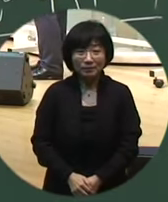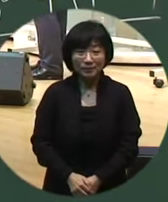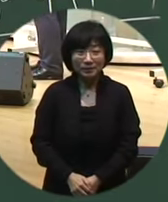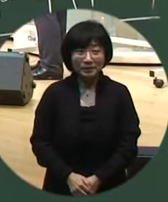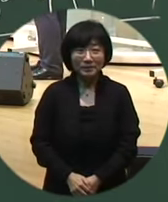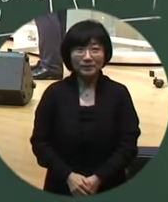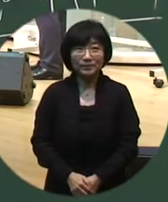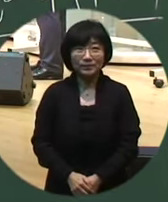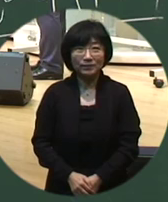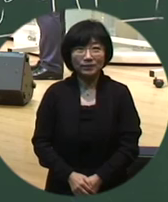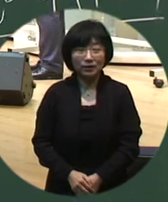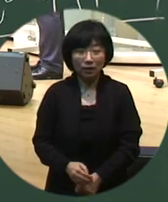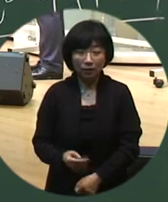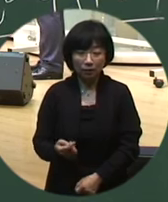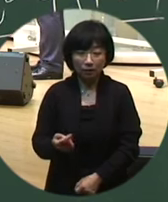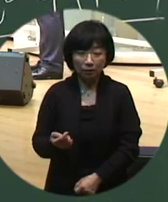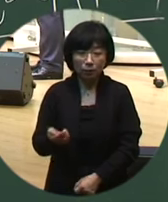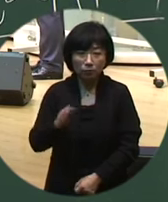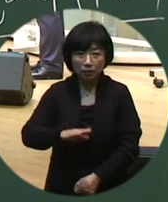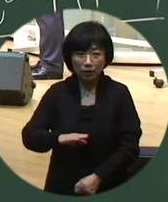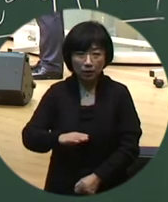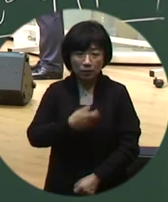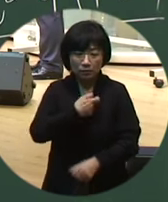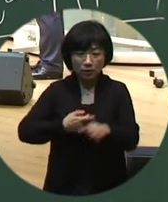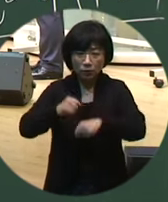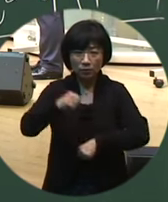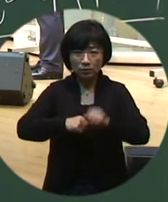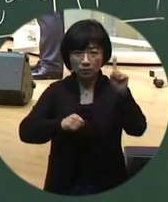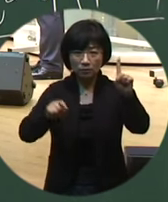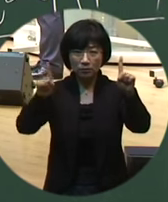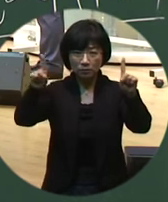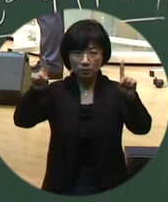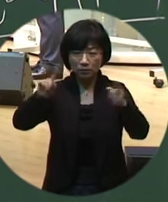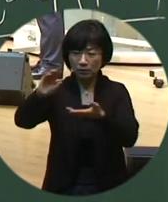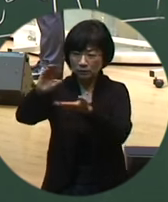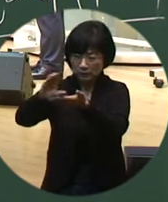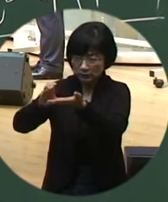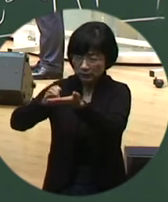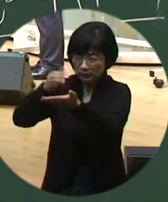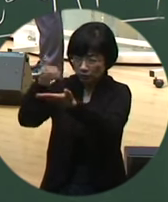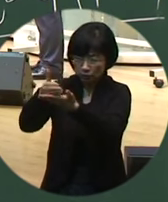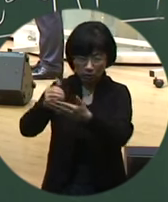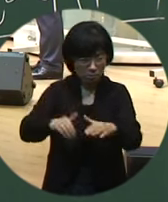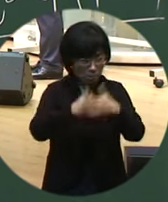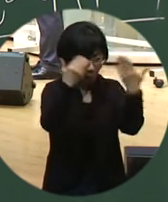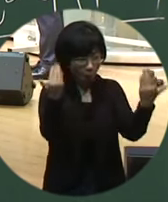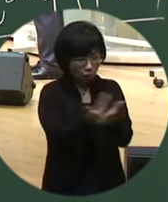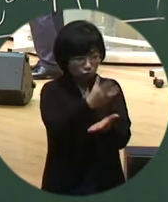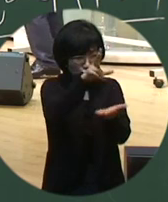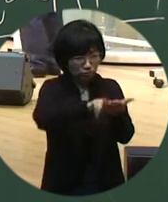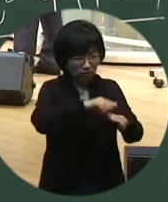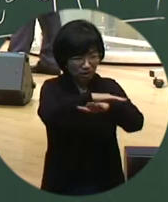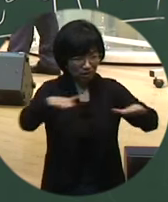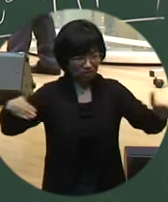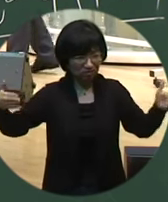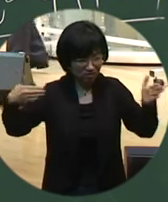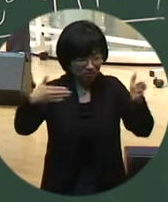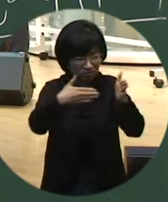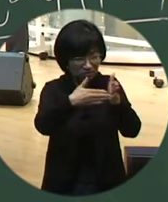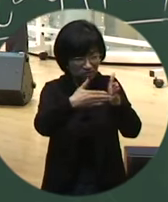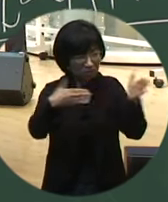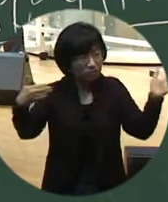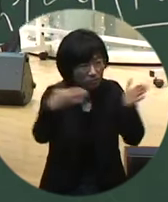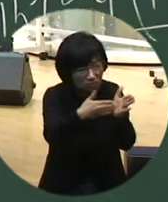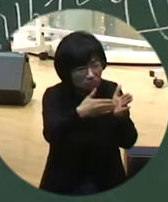그리스도께서 끝냈다는데 그렇지 않습니까? 그리스도께서 끝냈다는데. But Christ says it's finished. 여러분